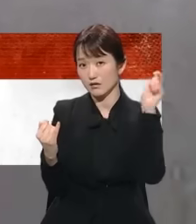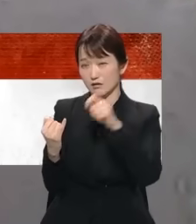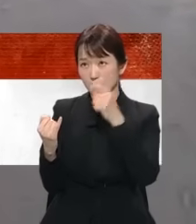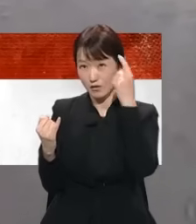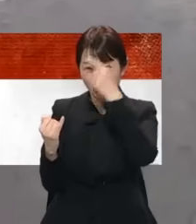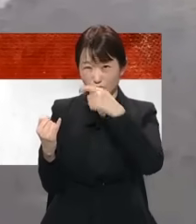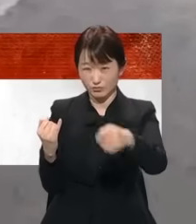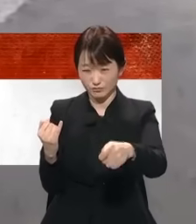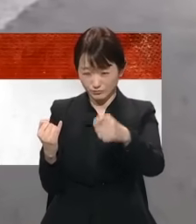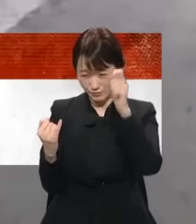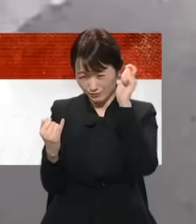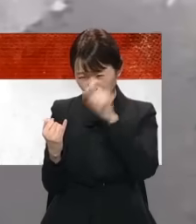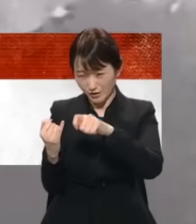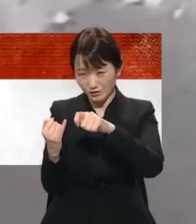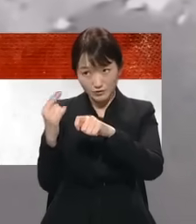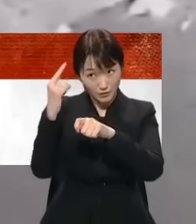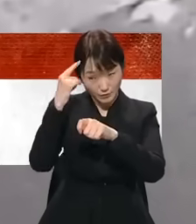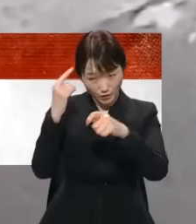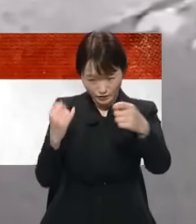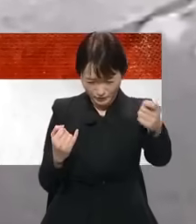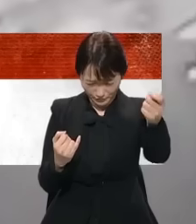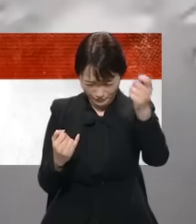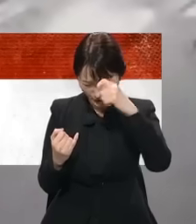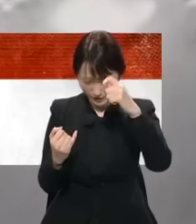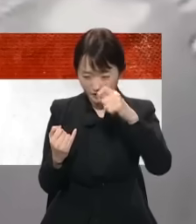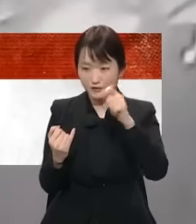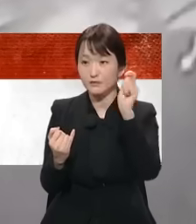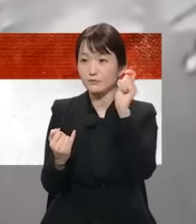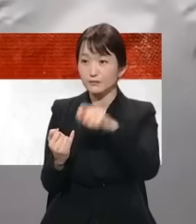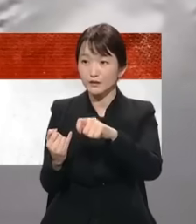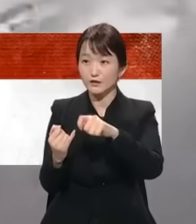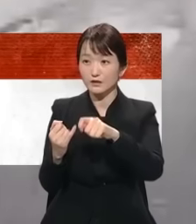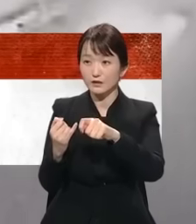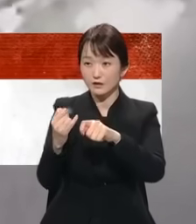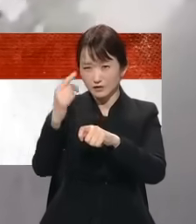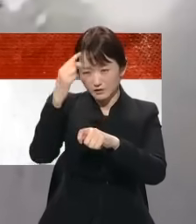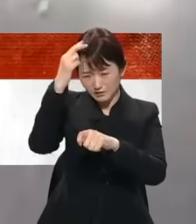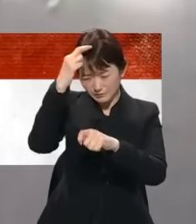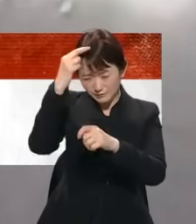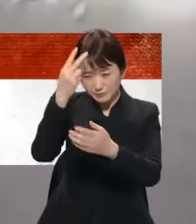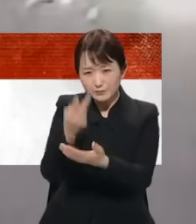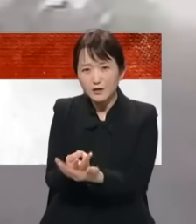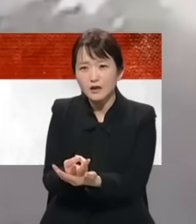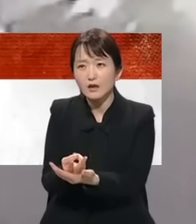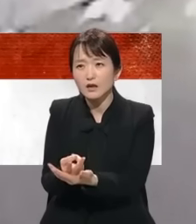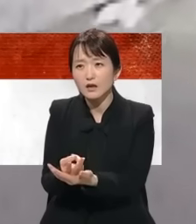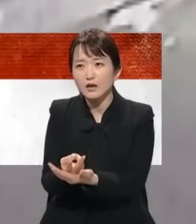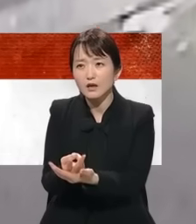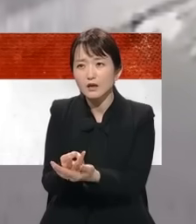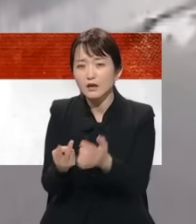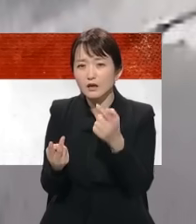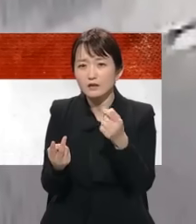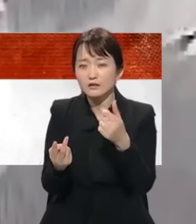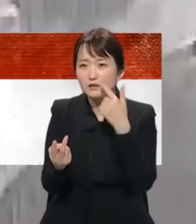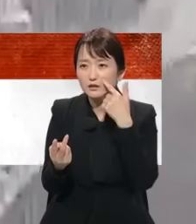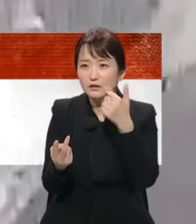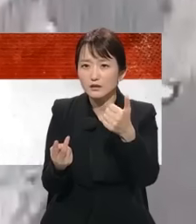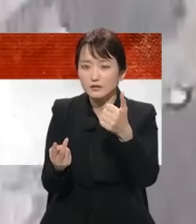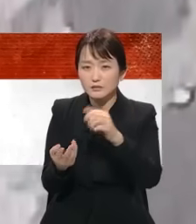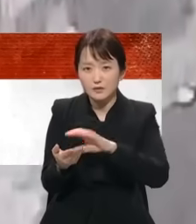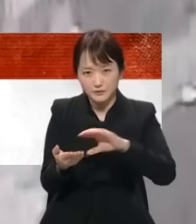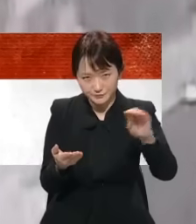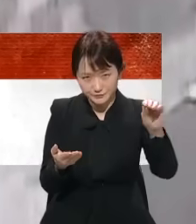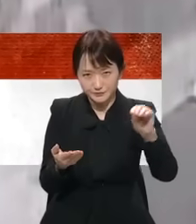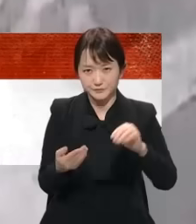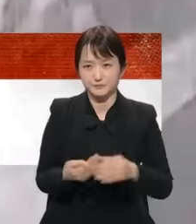또 머리로 한 대 더 맞았거든요. 어머니가 이제 맞고 쓰러진 다음에 작은 아버지가 그러셨다고